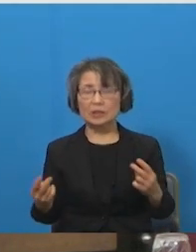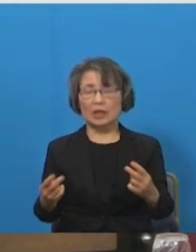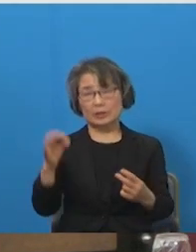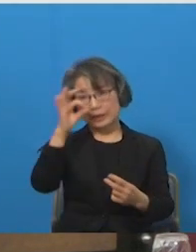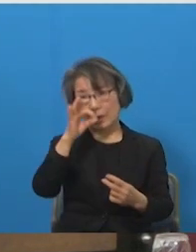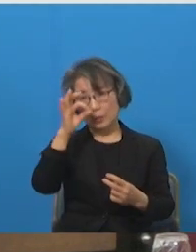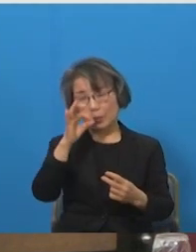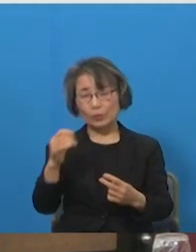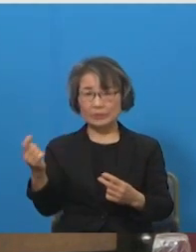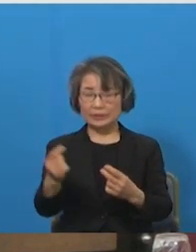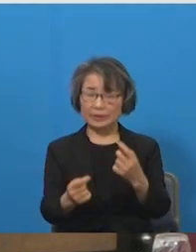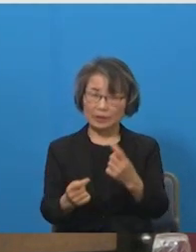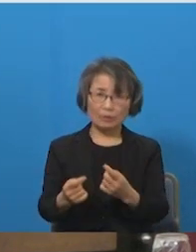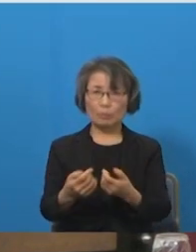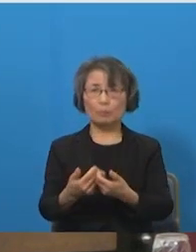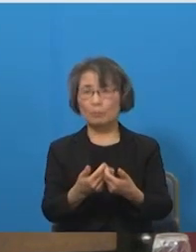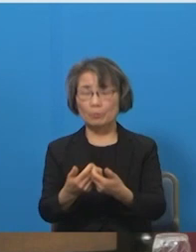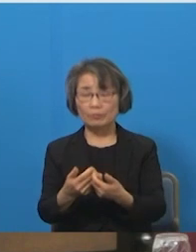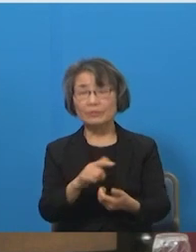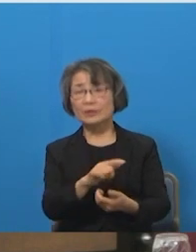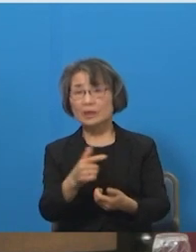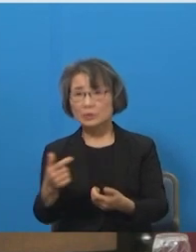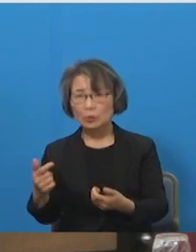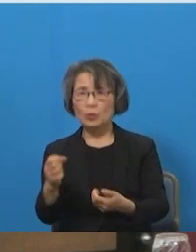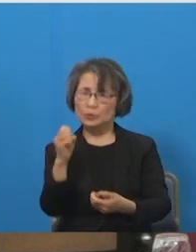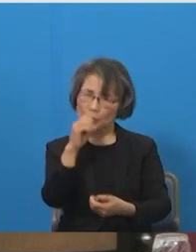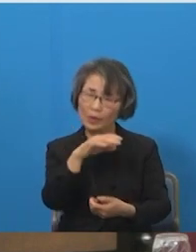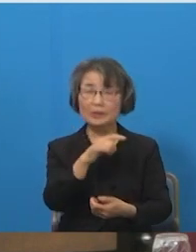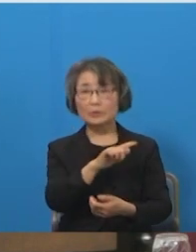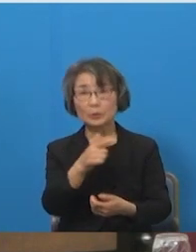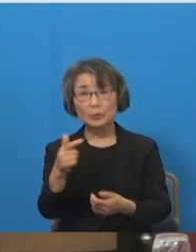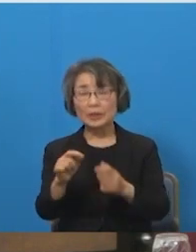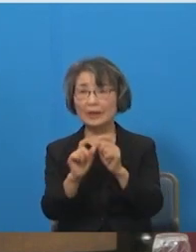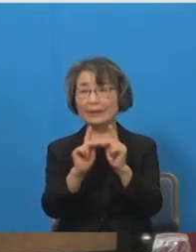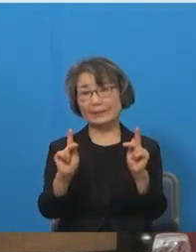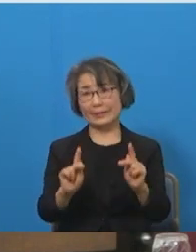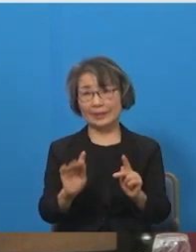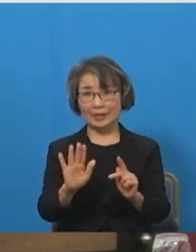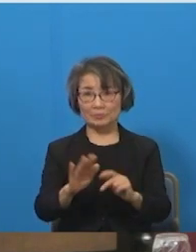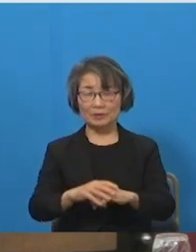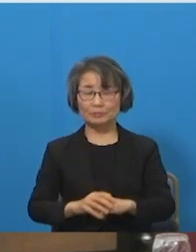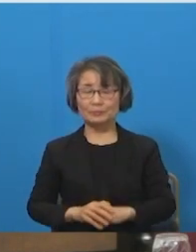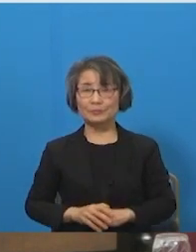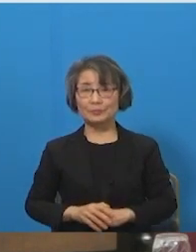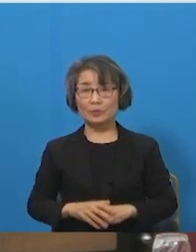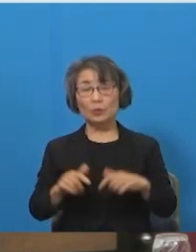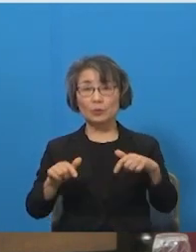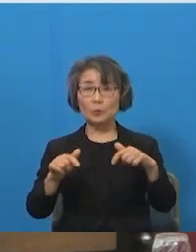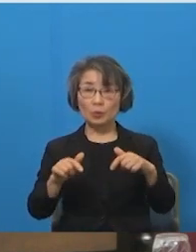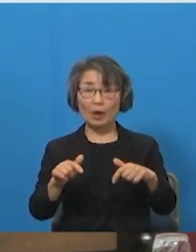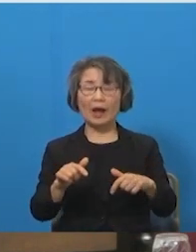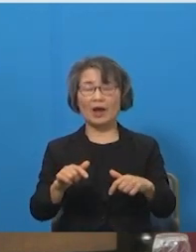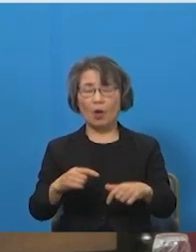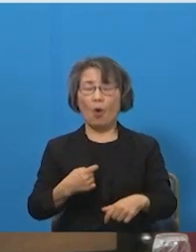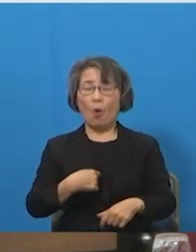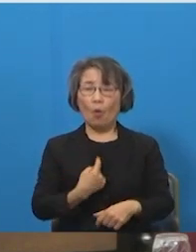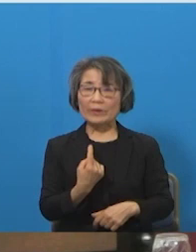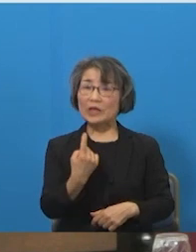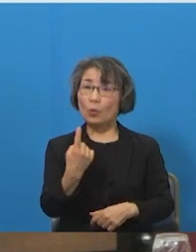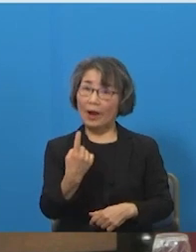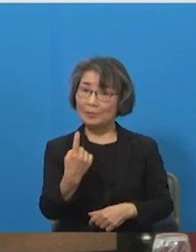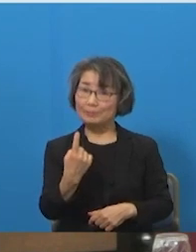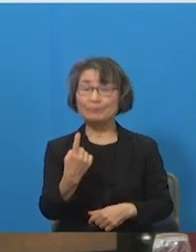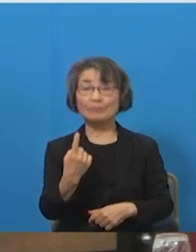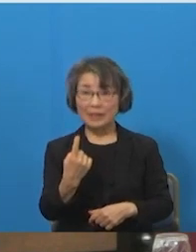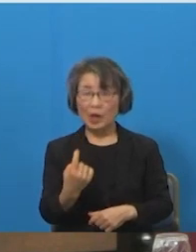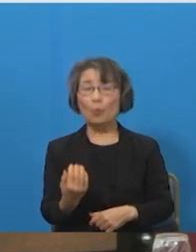な財政構造など多くの重要な課題を抱えております。京都はあらゆる分野でオンリーワンの魅力を持つポテンシャ